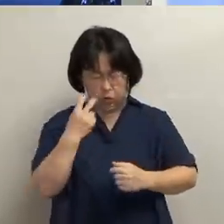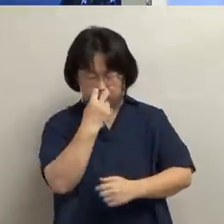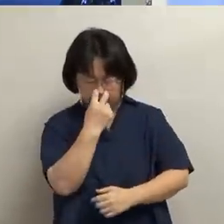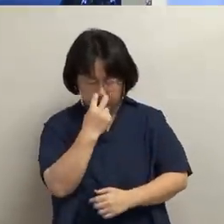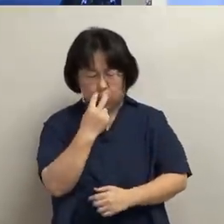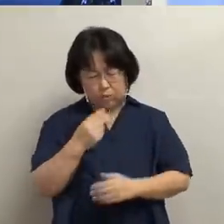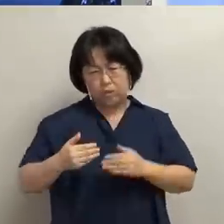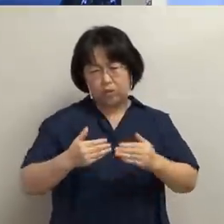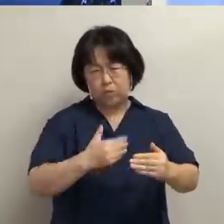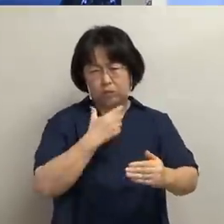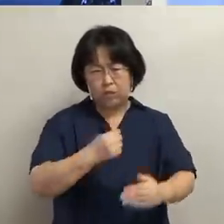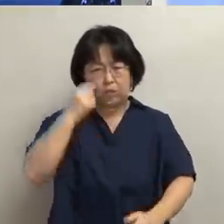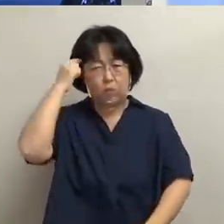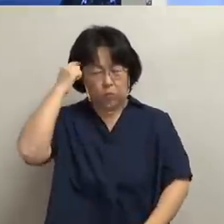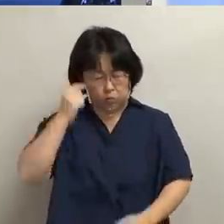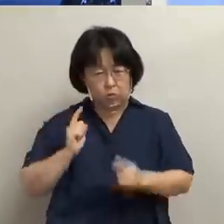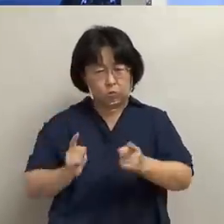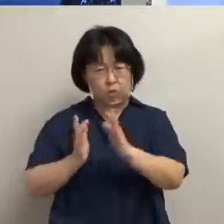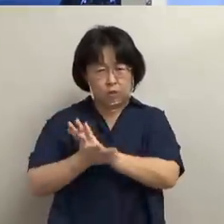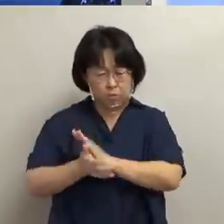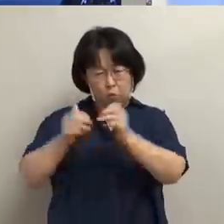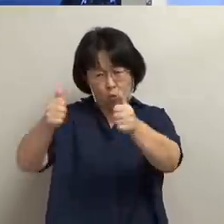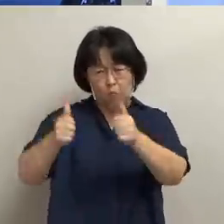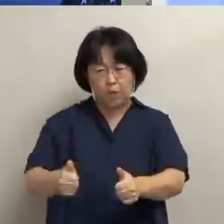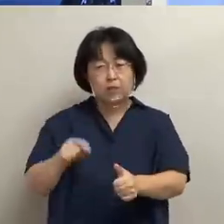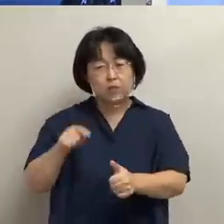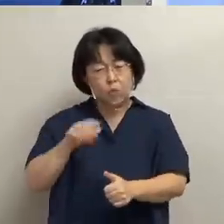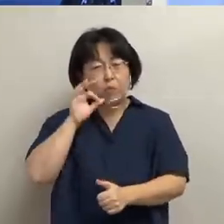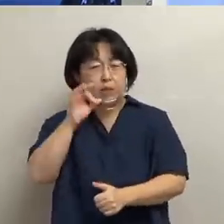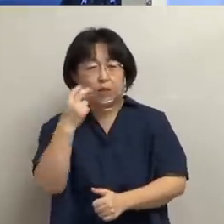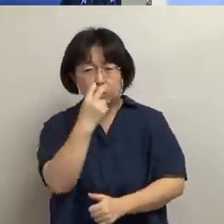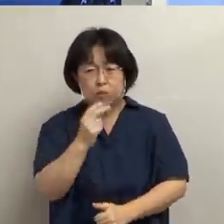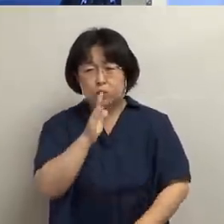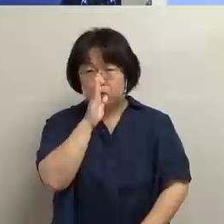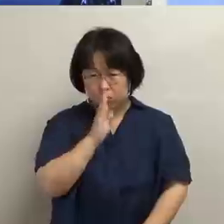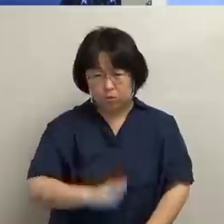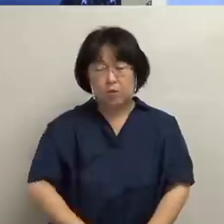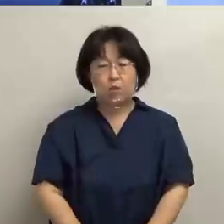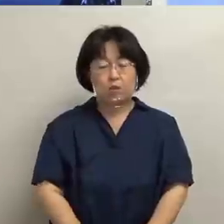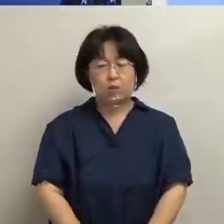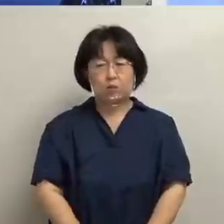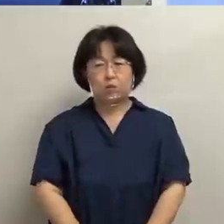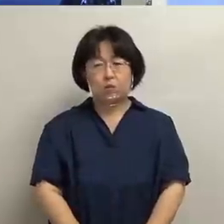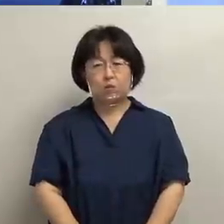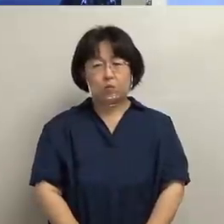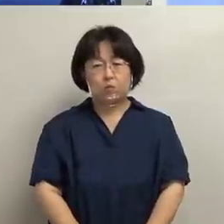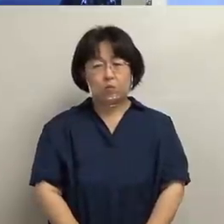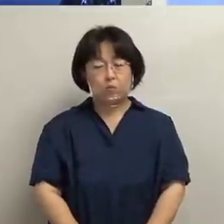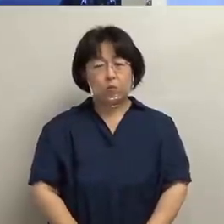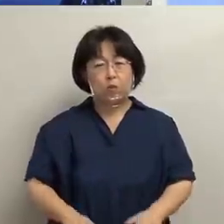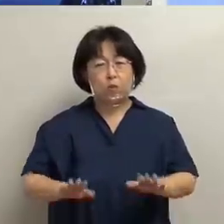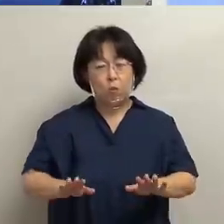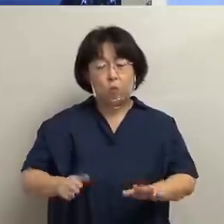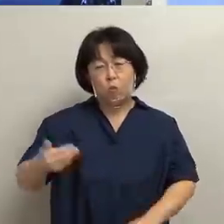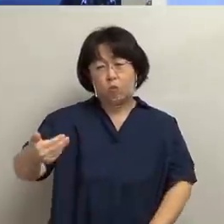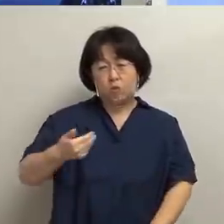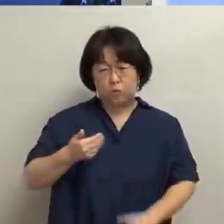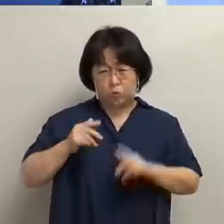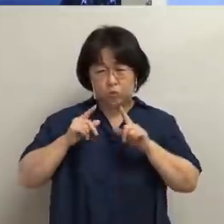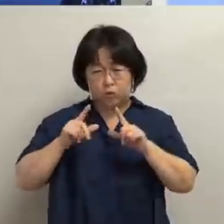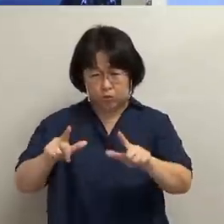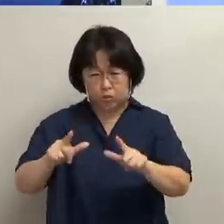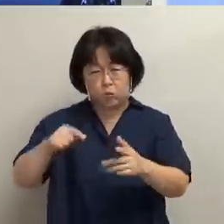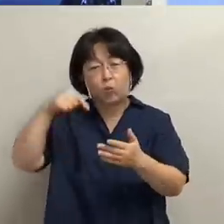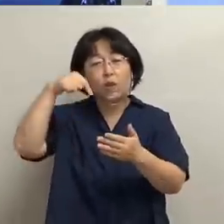と考えていますこれは県のホームページ等でご確認ください今日のまあし次にもですね